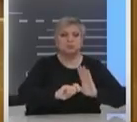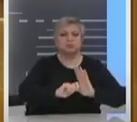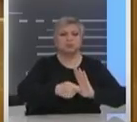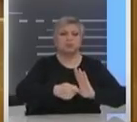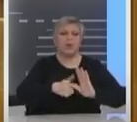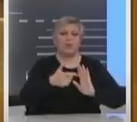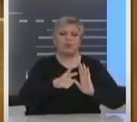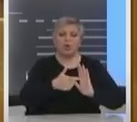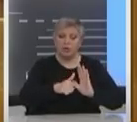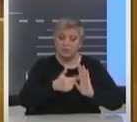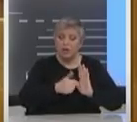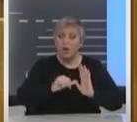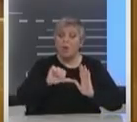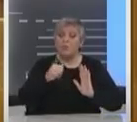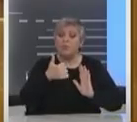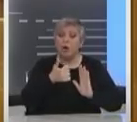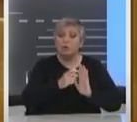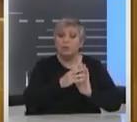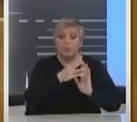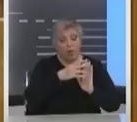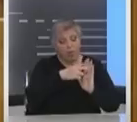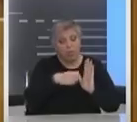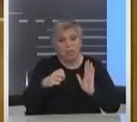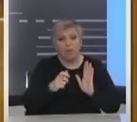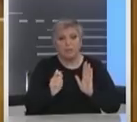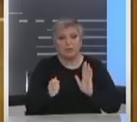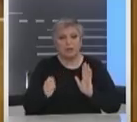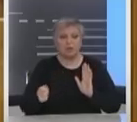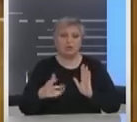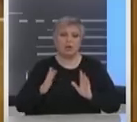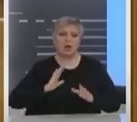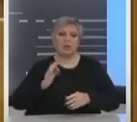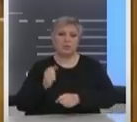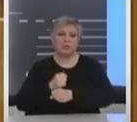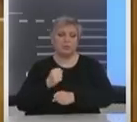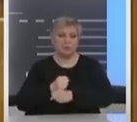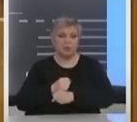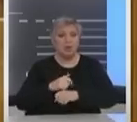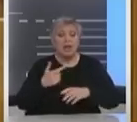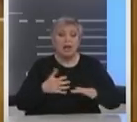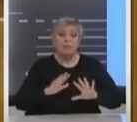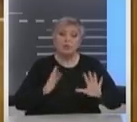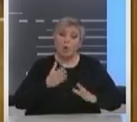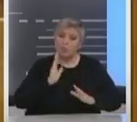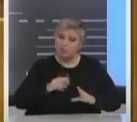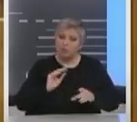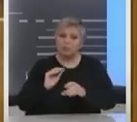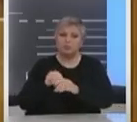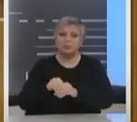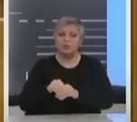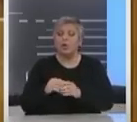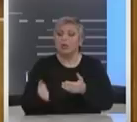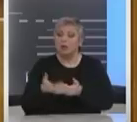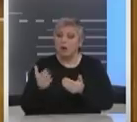αυτό, ότι σε κάθε χώρο που δημιουργείται και σε κάθε χώρο που μας αφήνει ο συσχετισμός δυνάμεων να κάνουμε παρεμβάσεις υπέρ του κόσμου